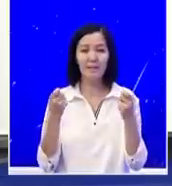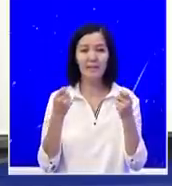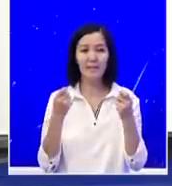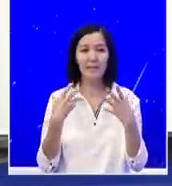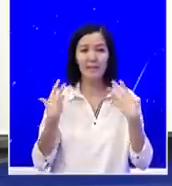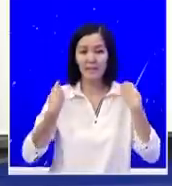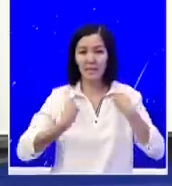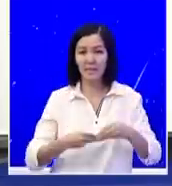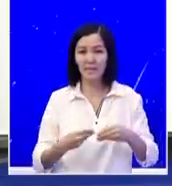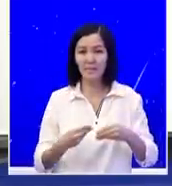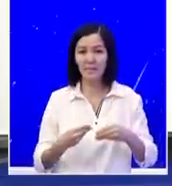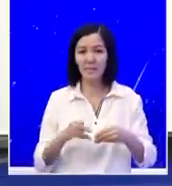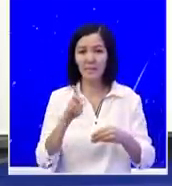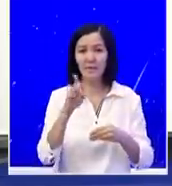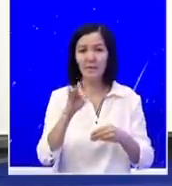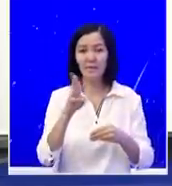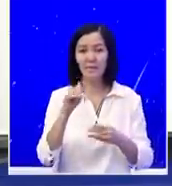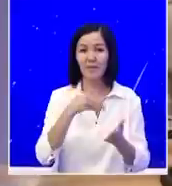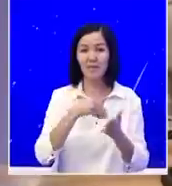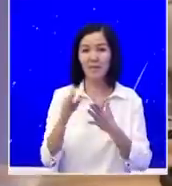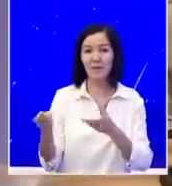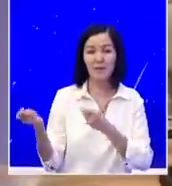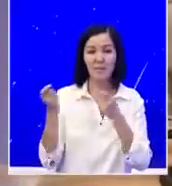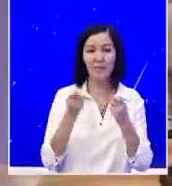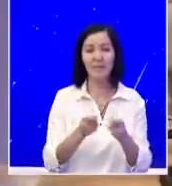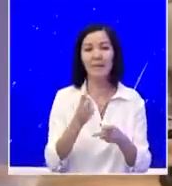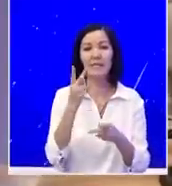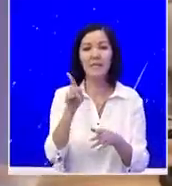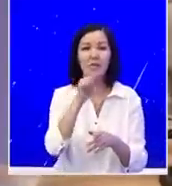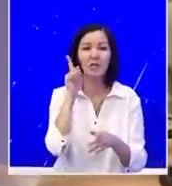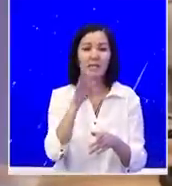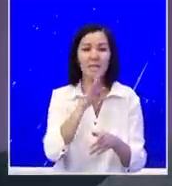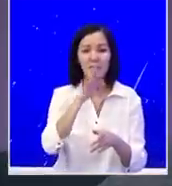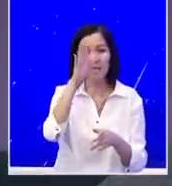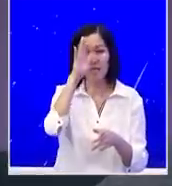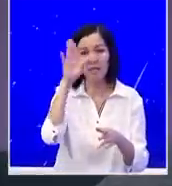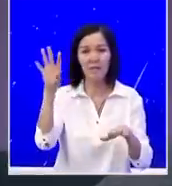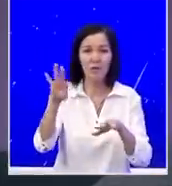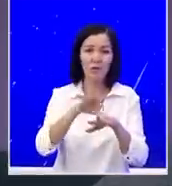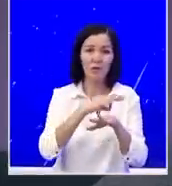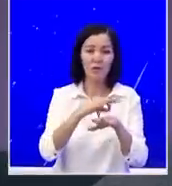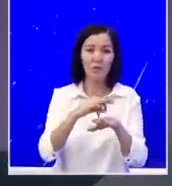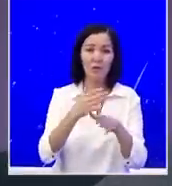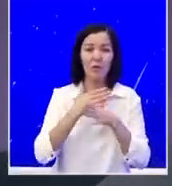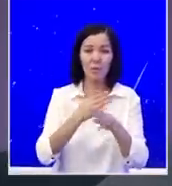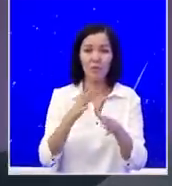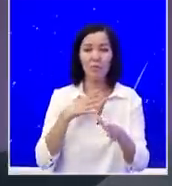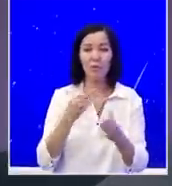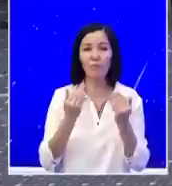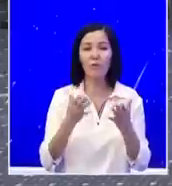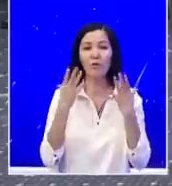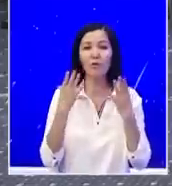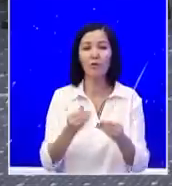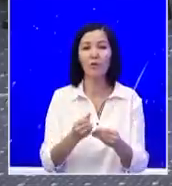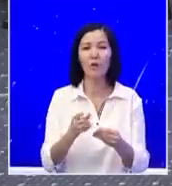киетін киімге дейін сол Бейсен аға алып берген еді. Екі жасты қосқанның сабабы бар дейді дана халқымыз. Бүгінде Бейсен Абайұлы қосқан